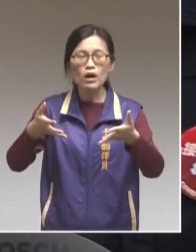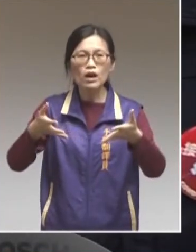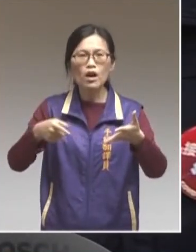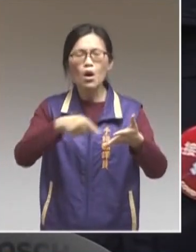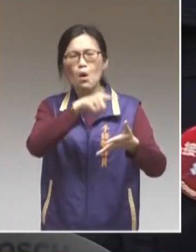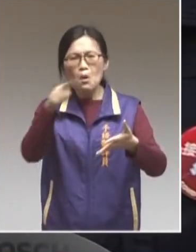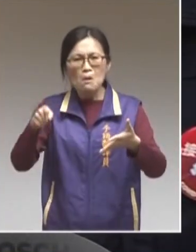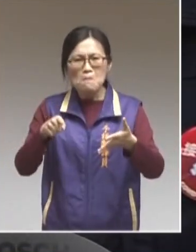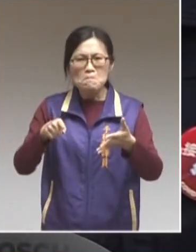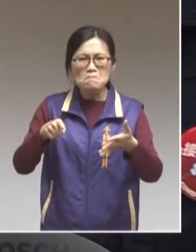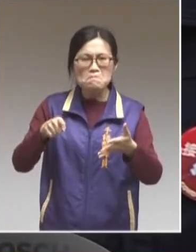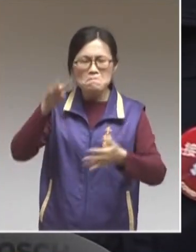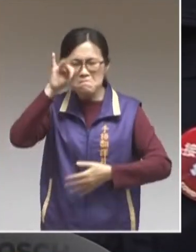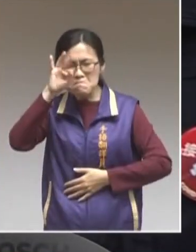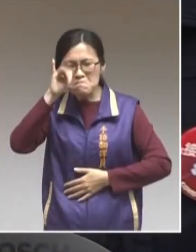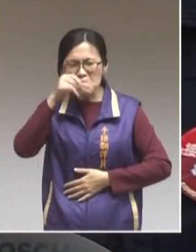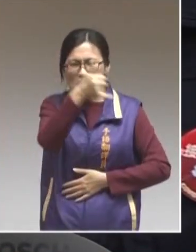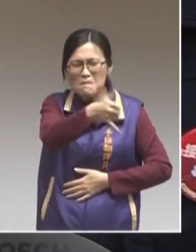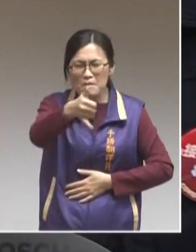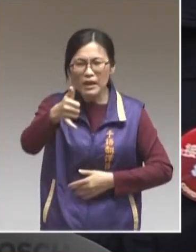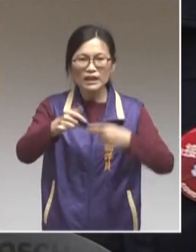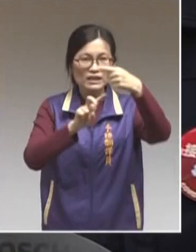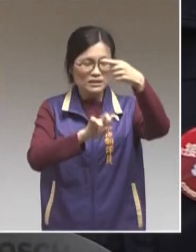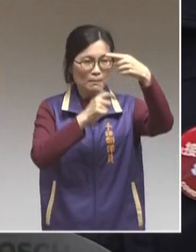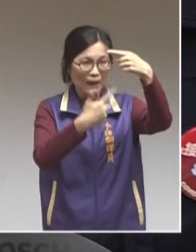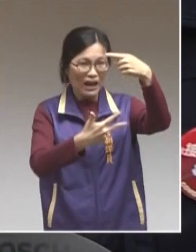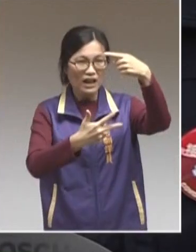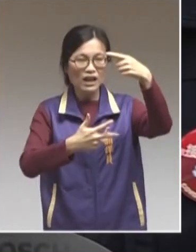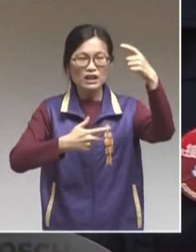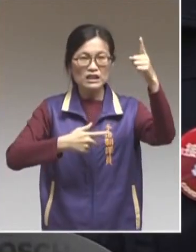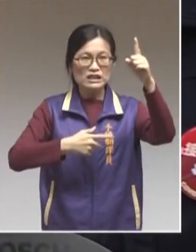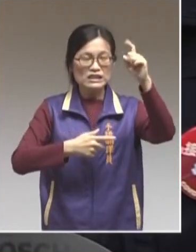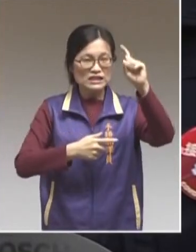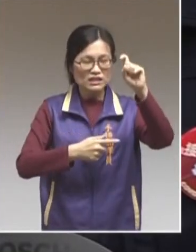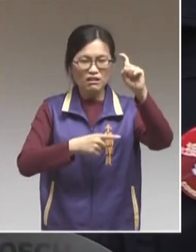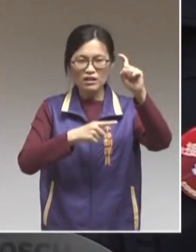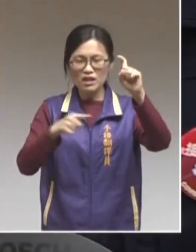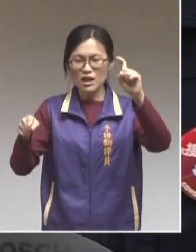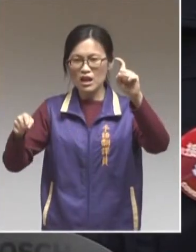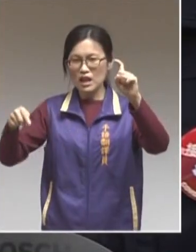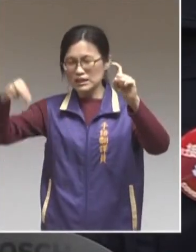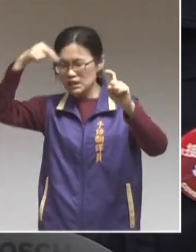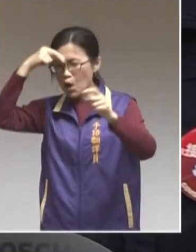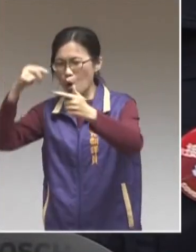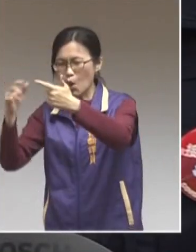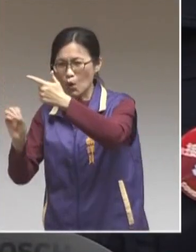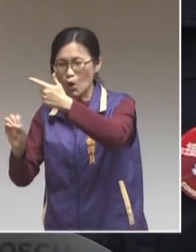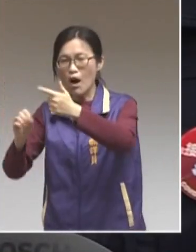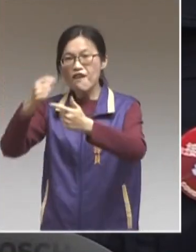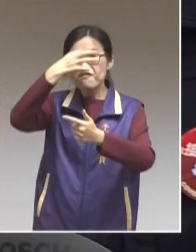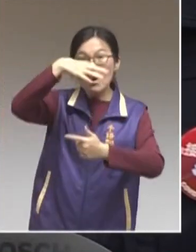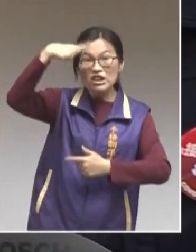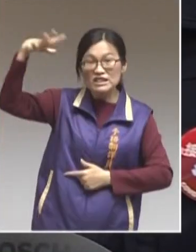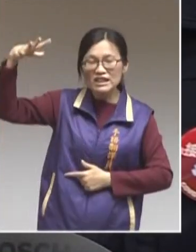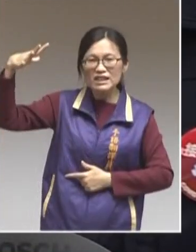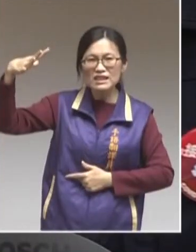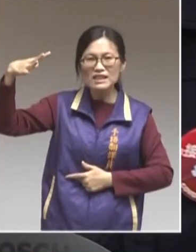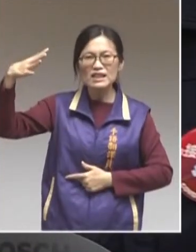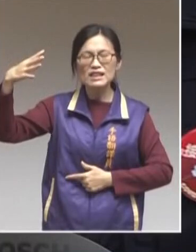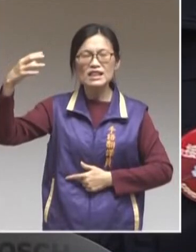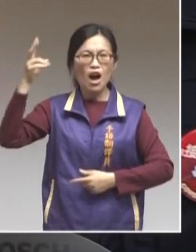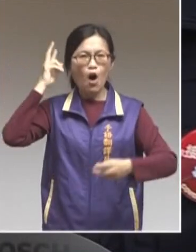我们掌握的一个足迹上面，1月28号。11点到6点，在凤山区的新彩创